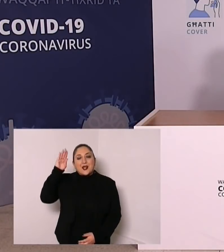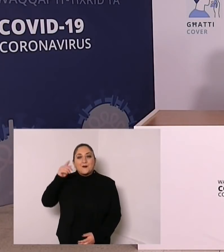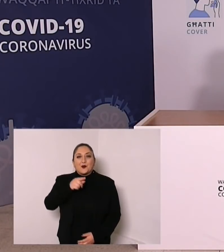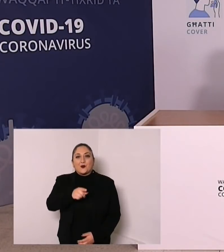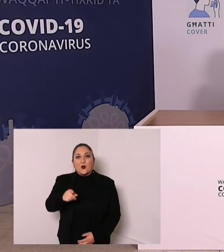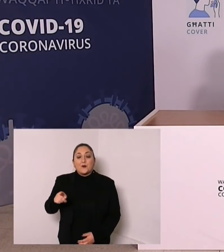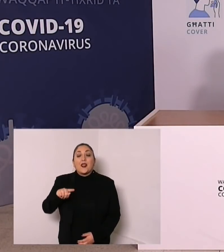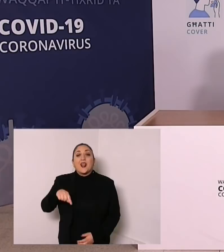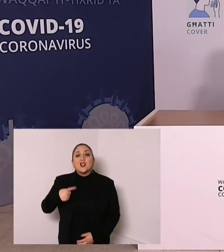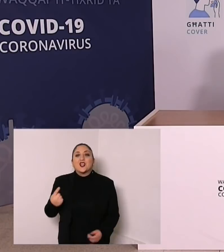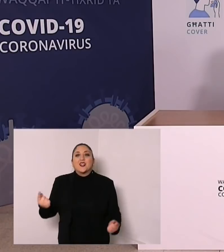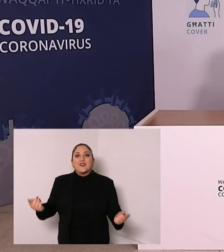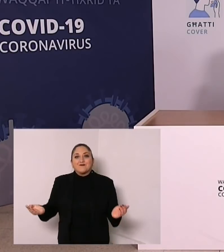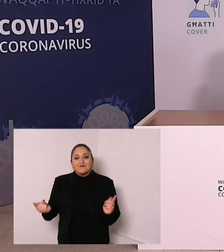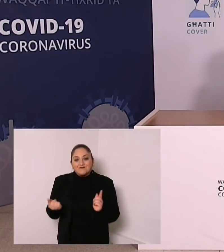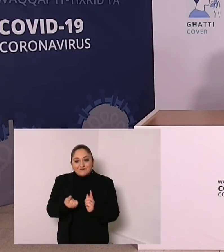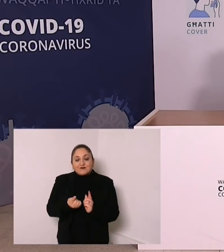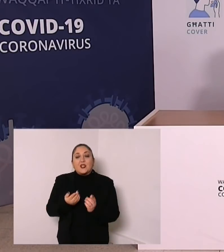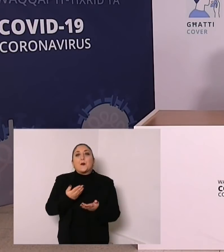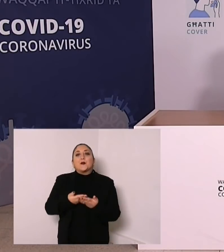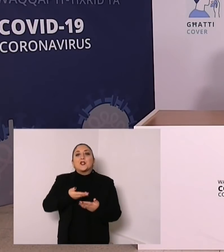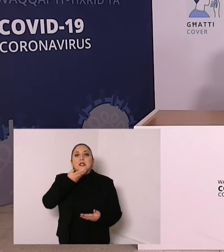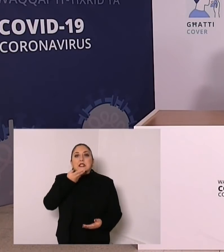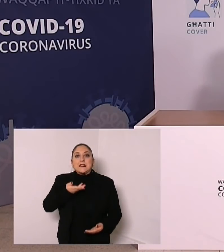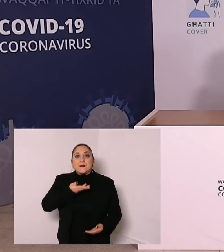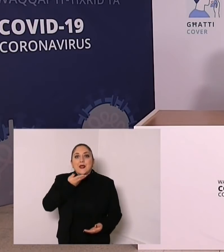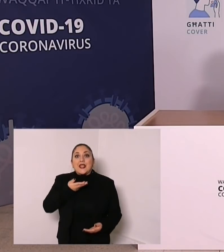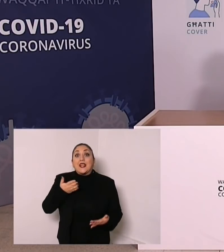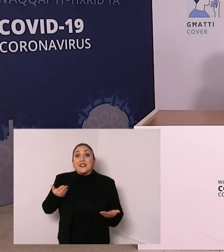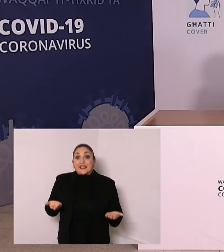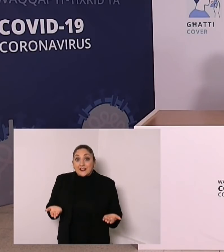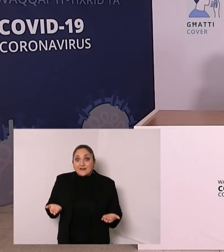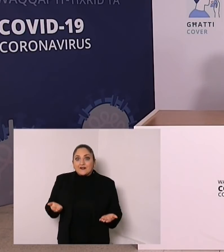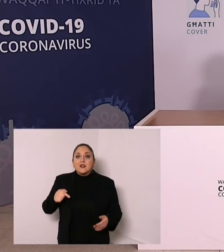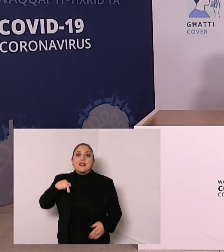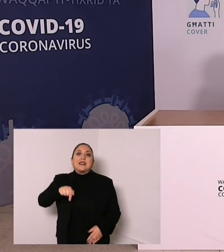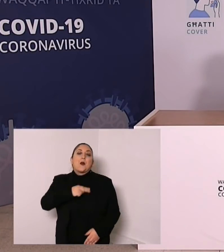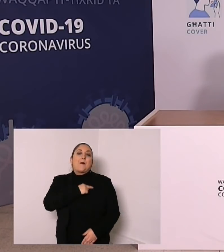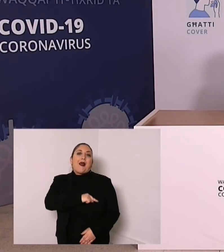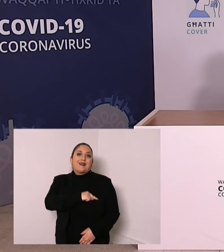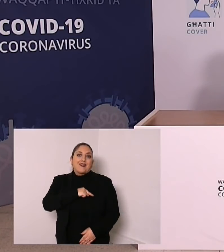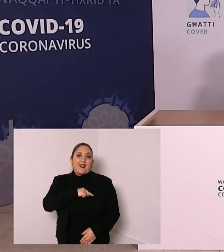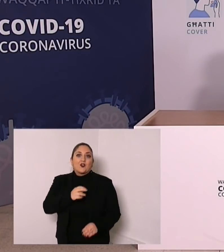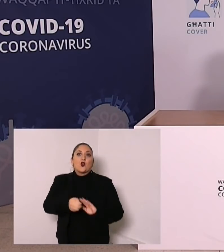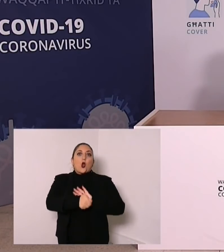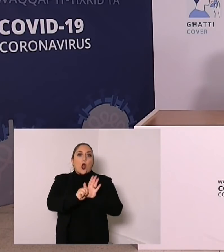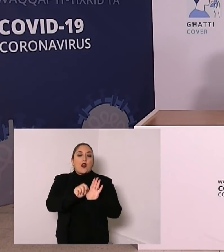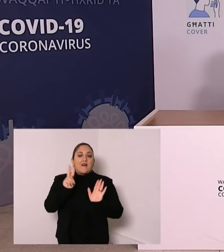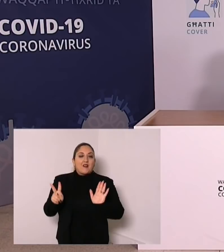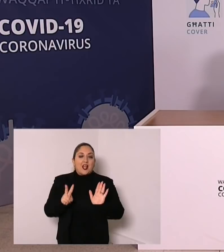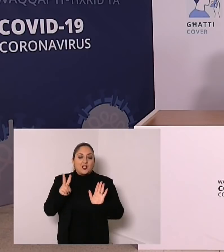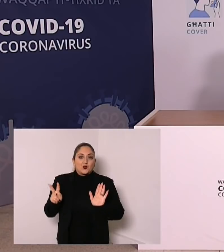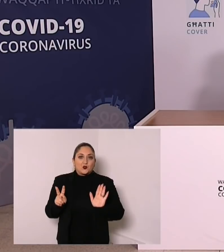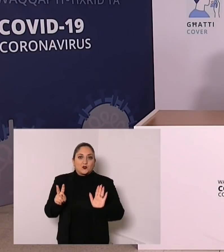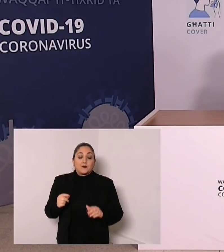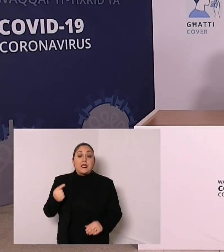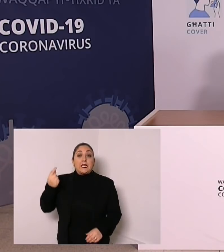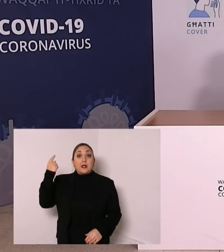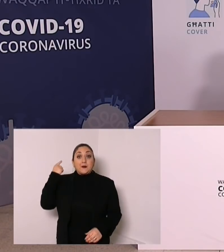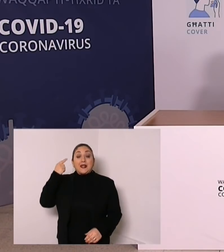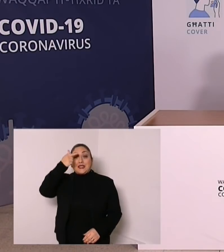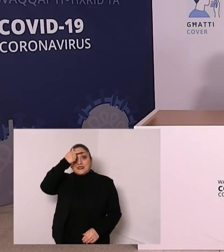Nselmilkom, ġejna l-tqajna biex natu rendikont ta' situazzjoni dwar il-Covid għaw Malta. Il-birħa milna